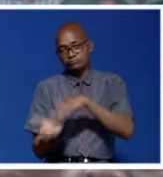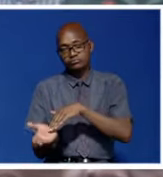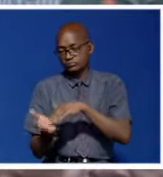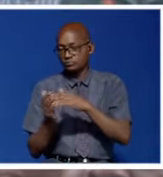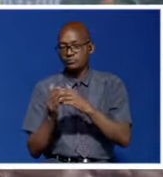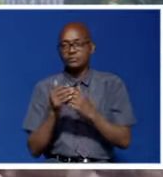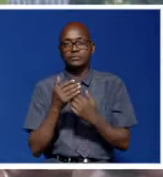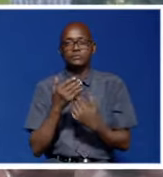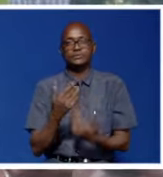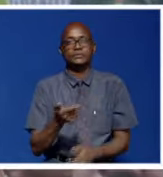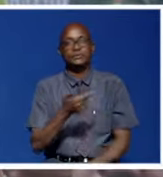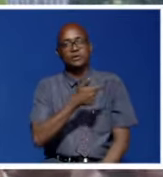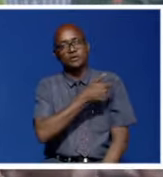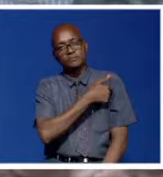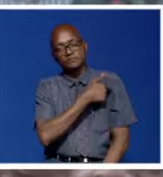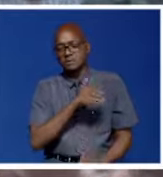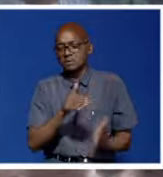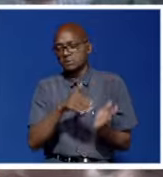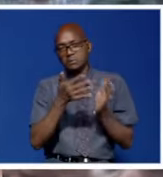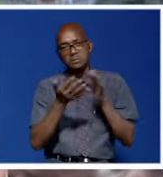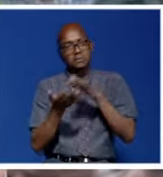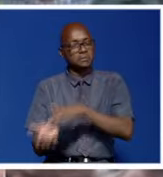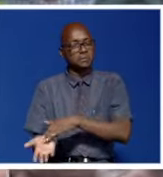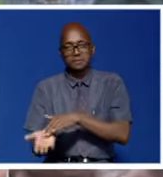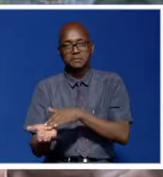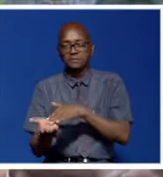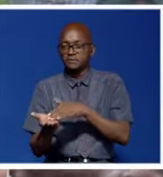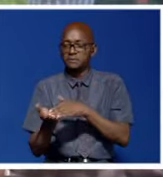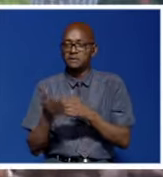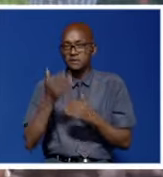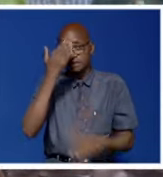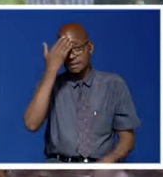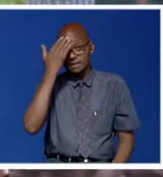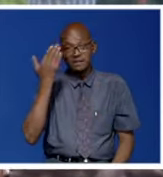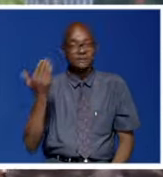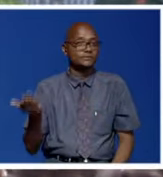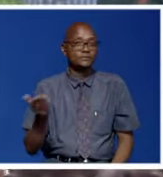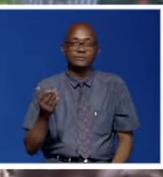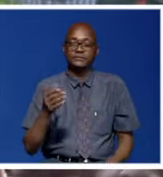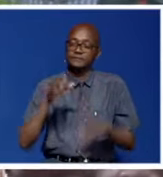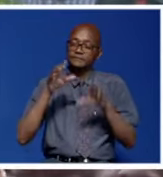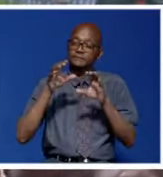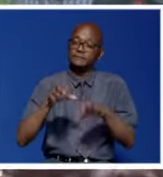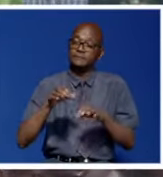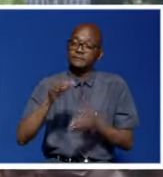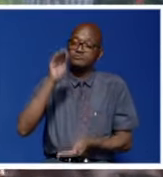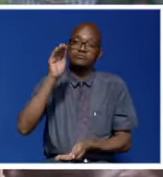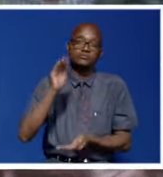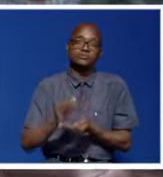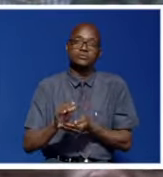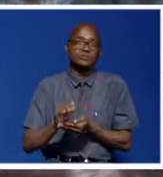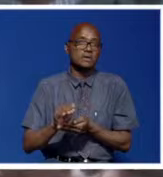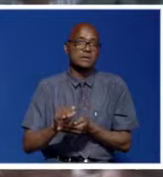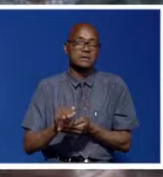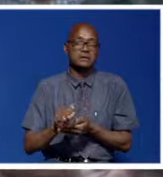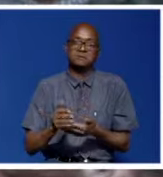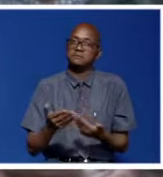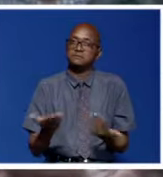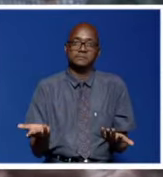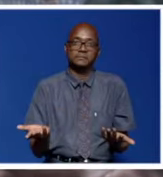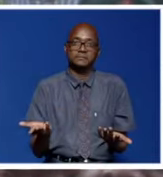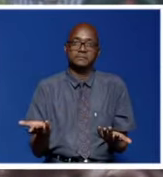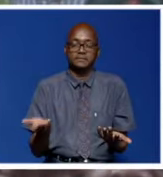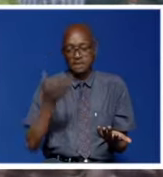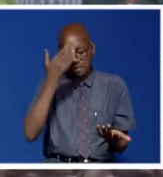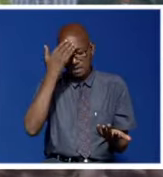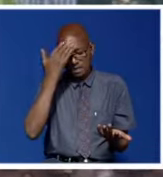zahanati zimezama, na hatujui mvua hii itapungua lini. Hatujui